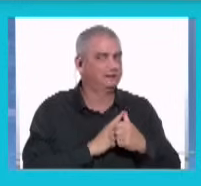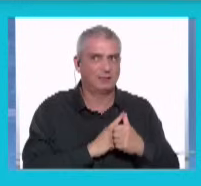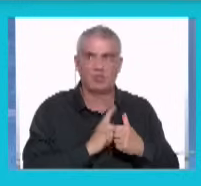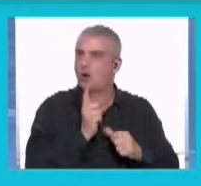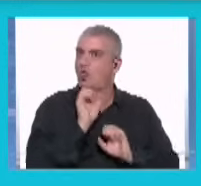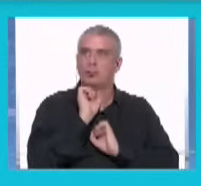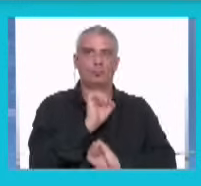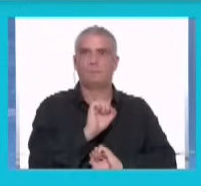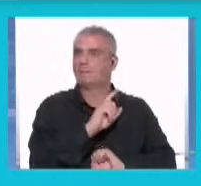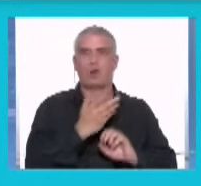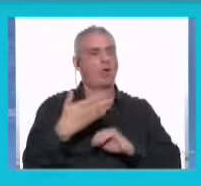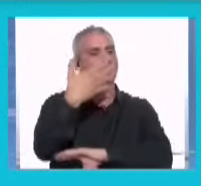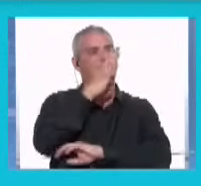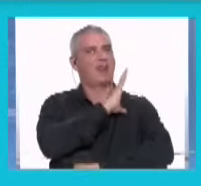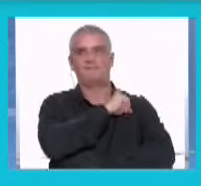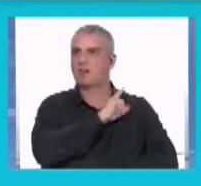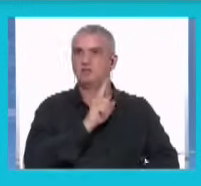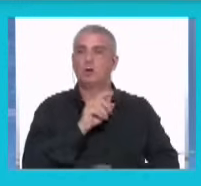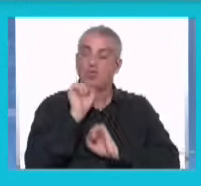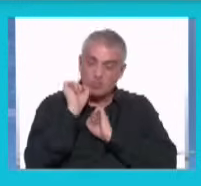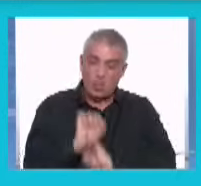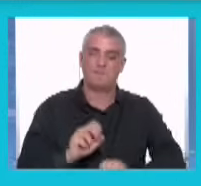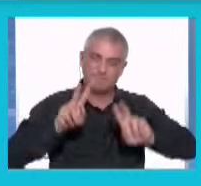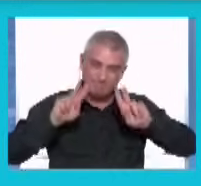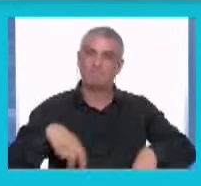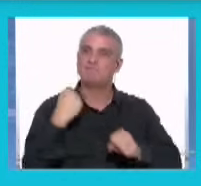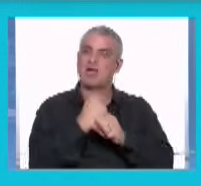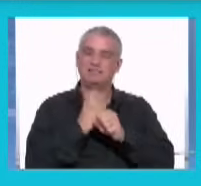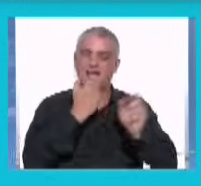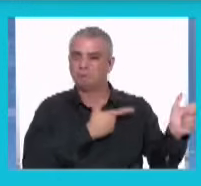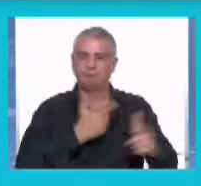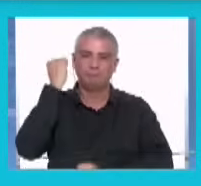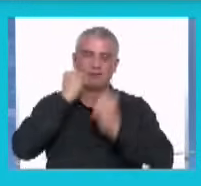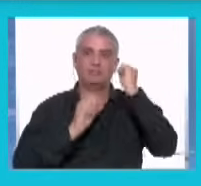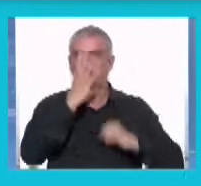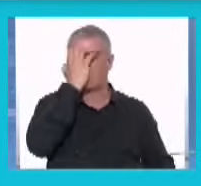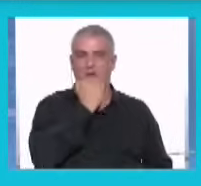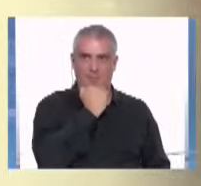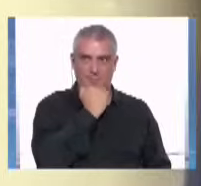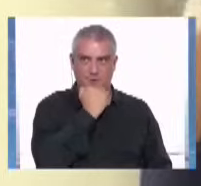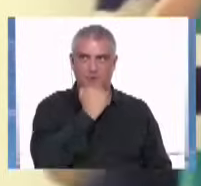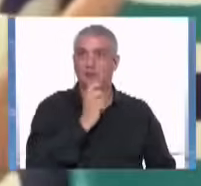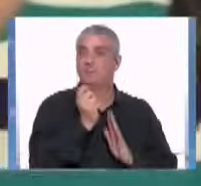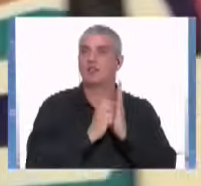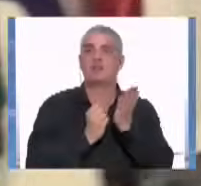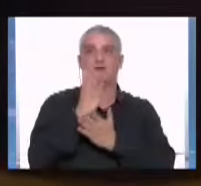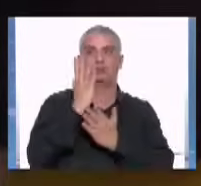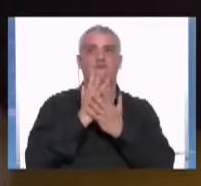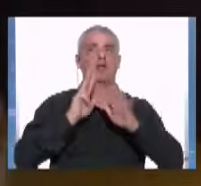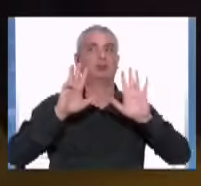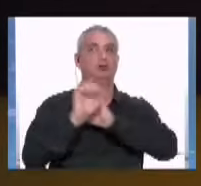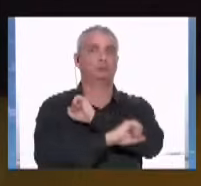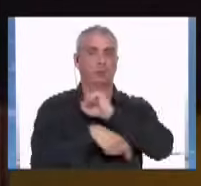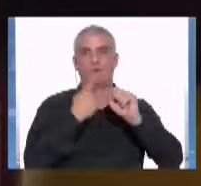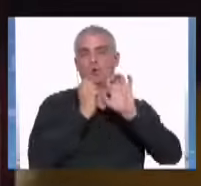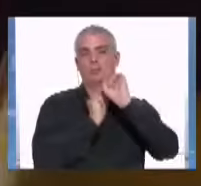לא תומכים, לא מעלים דגל לפלסטין, אלא תומכים במעשה הזוועה של חמאס. מכתב השעיה יצא לתשעה סטודנטים